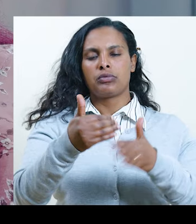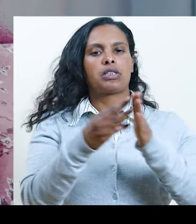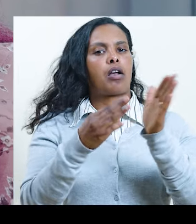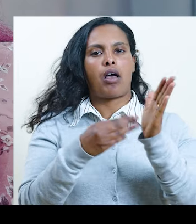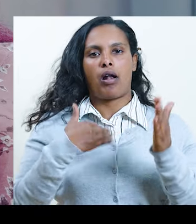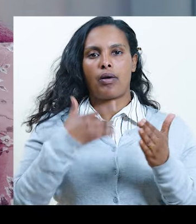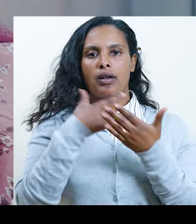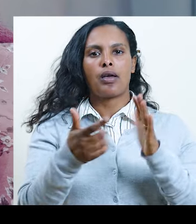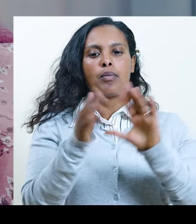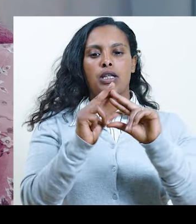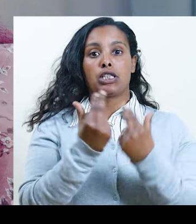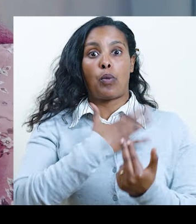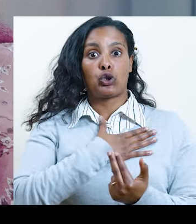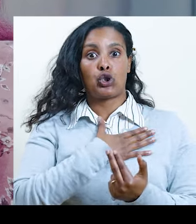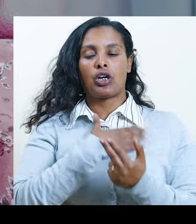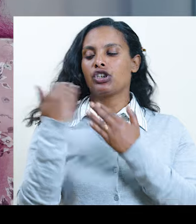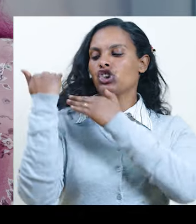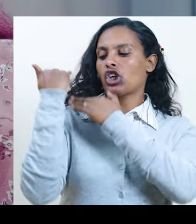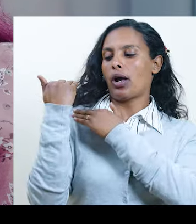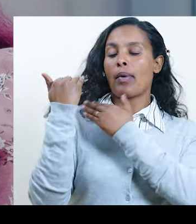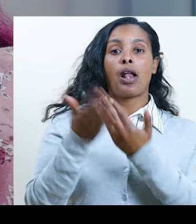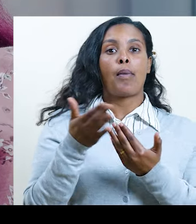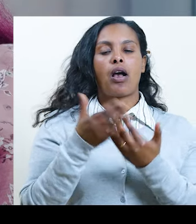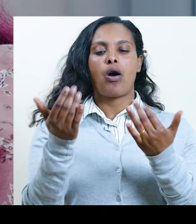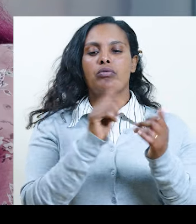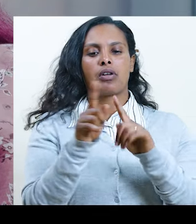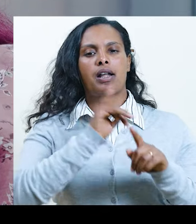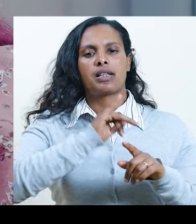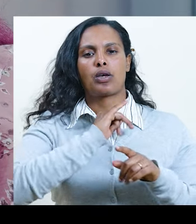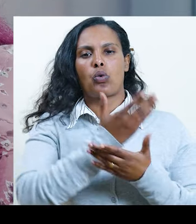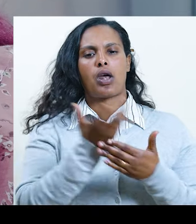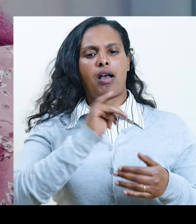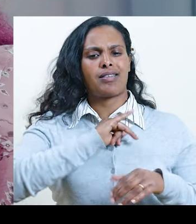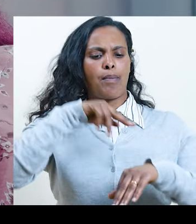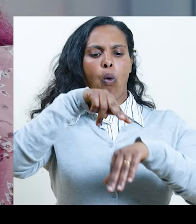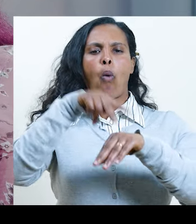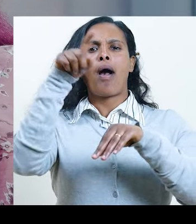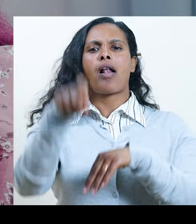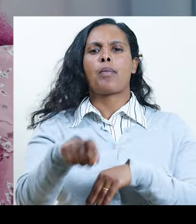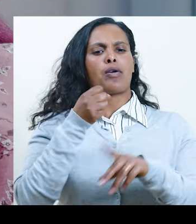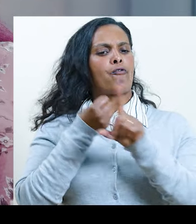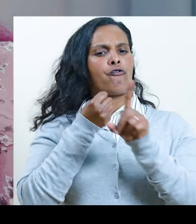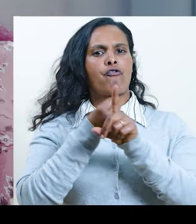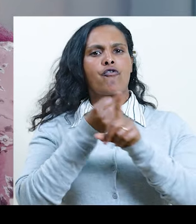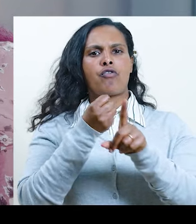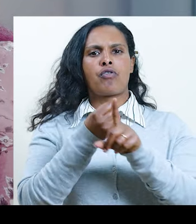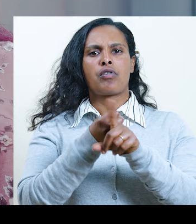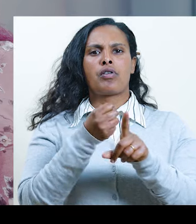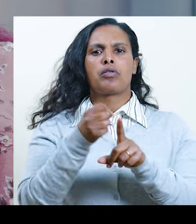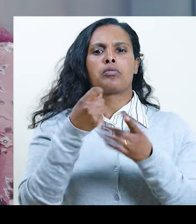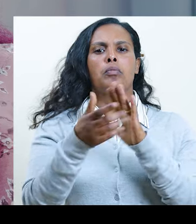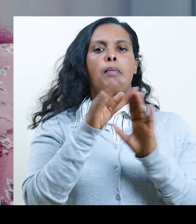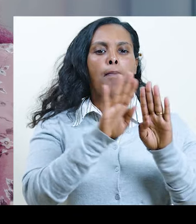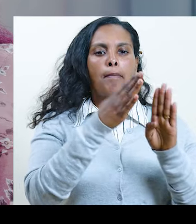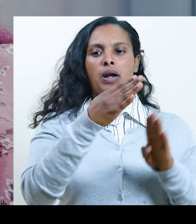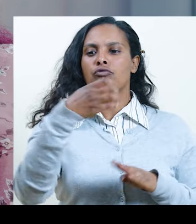አለው። ስለዚህ እኔ የቤተሰቦቼን ይሄ ሸክም ለማቅለል አሁን እኔ ለራሴ ጉዳይ መቆም አለብኝ ብዬ ቢሮም